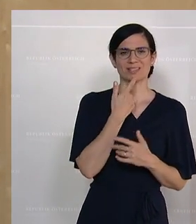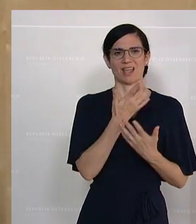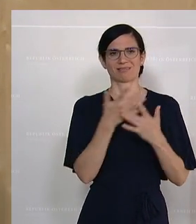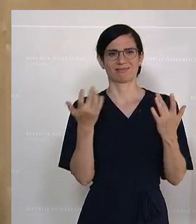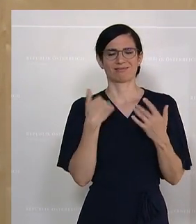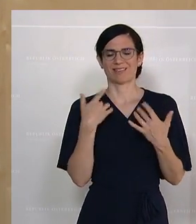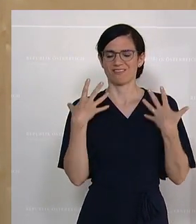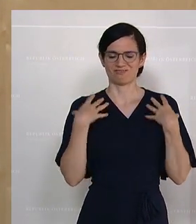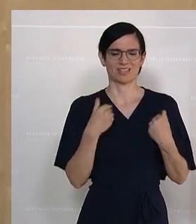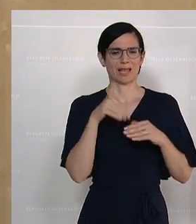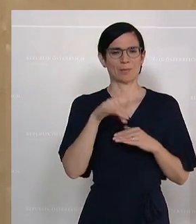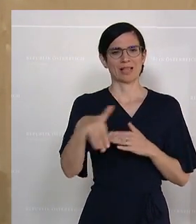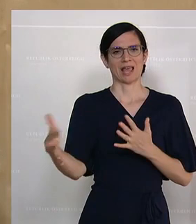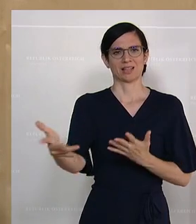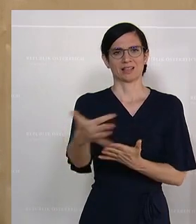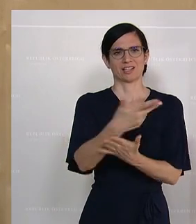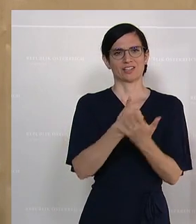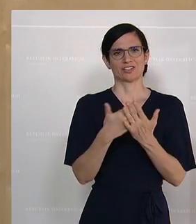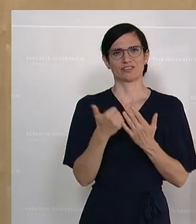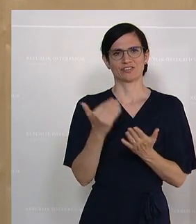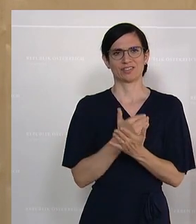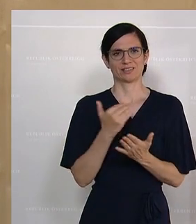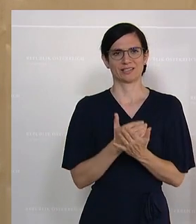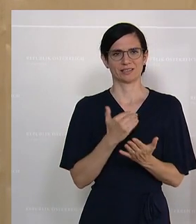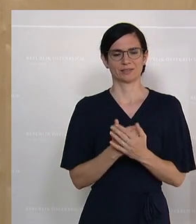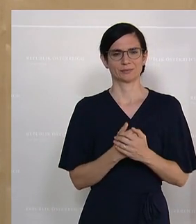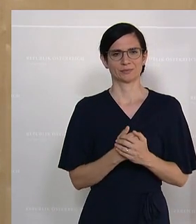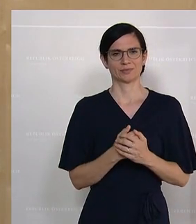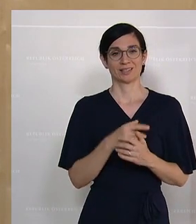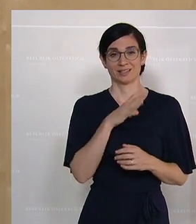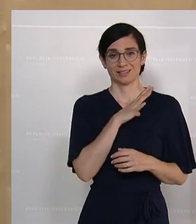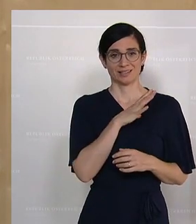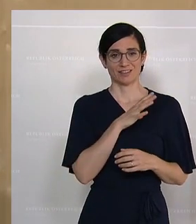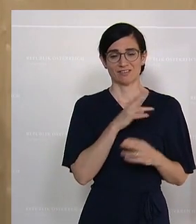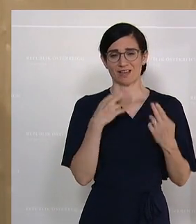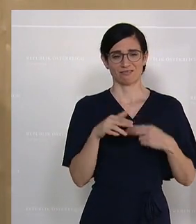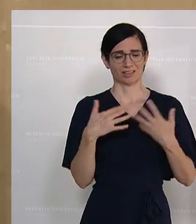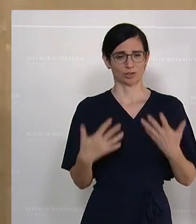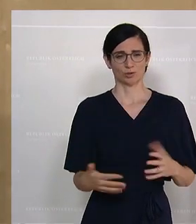bekämpfen das müssen sie einmal durchdenken auch dass zumindest diese gefahr besteht